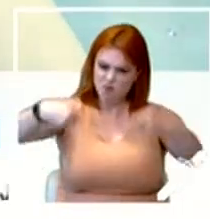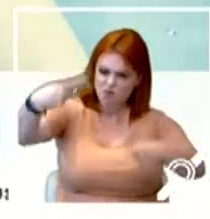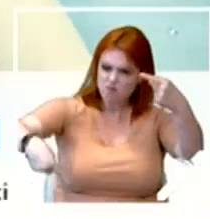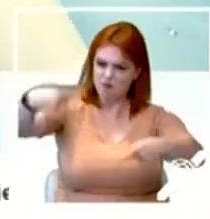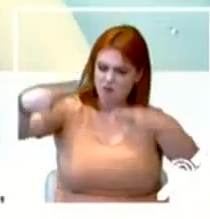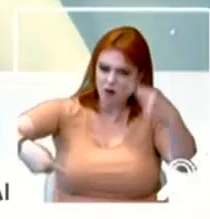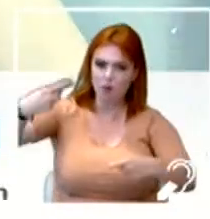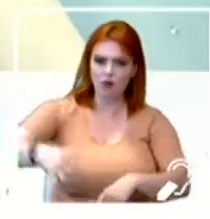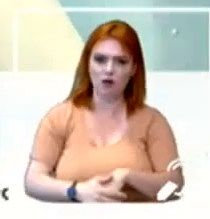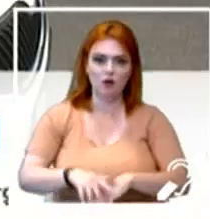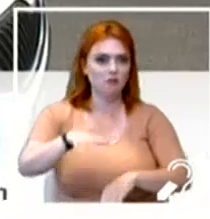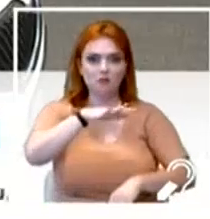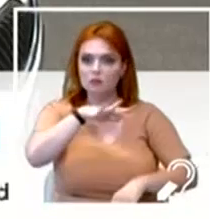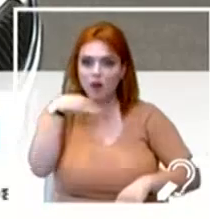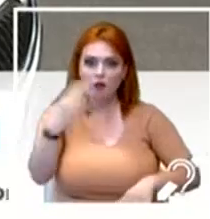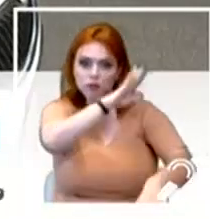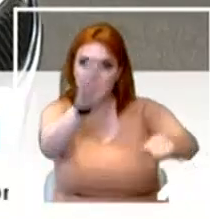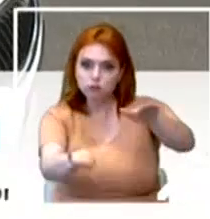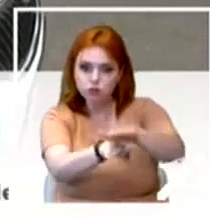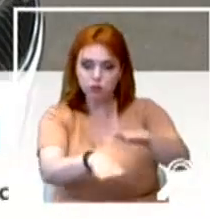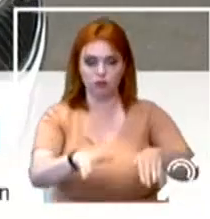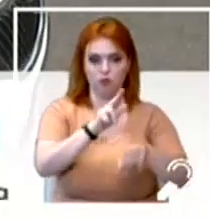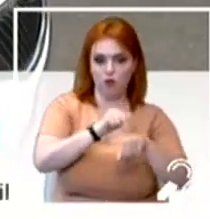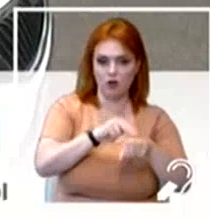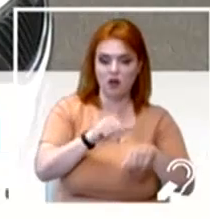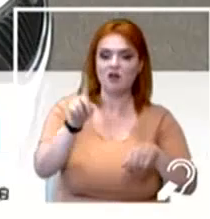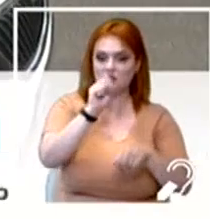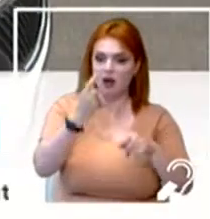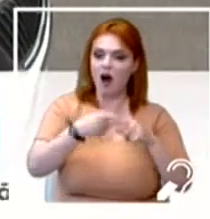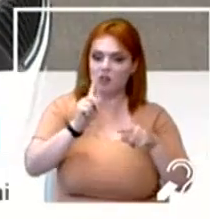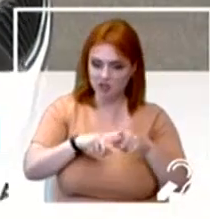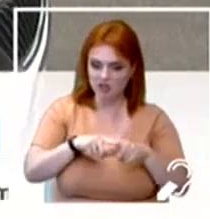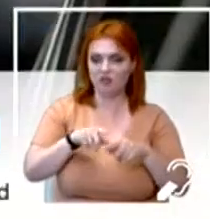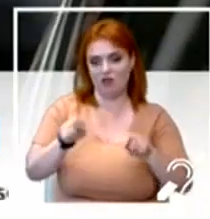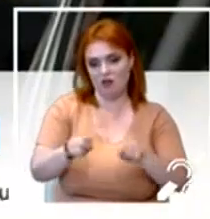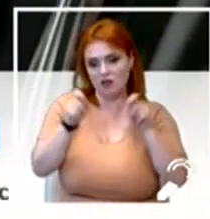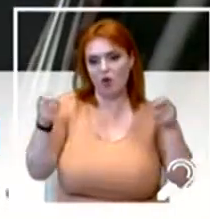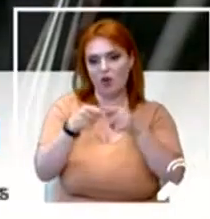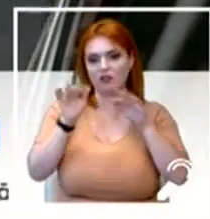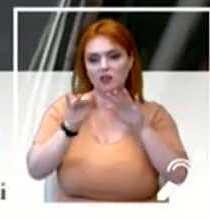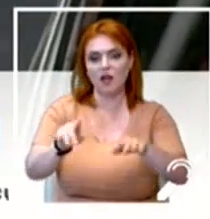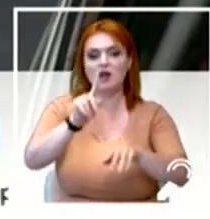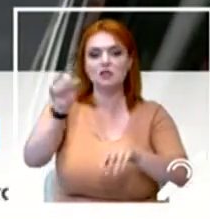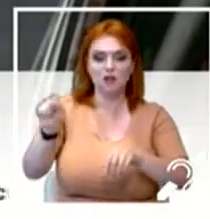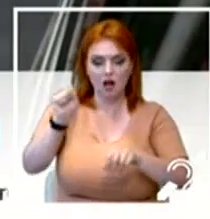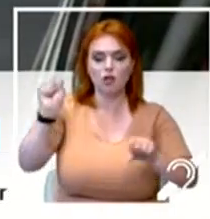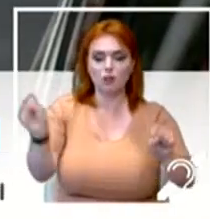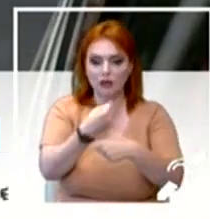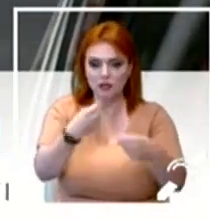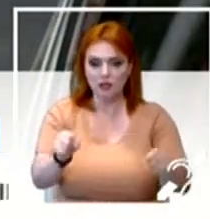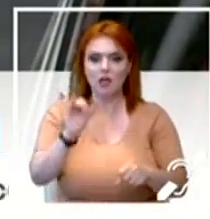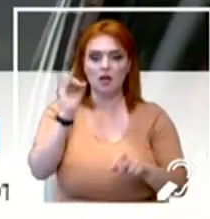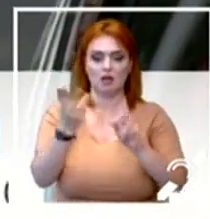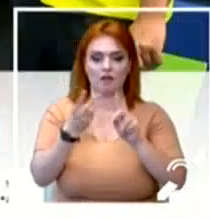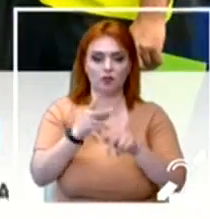legii, șoferul nu s-a conformat. Pentru asta s-a ales cu un dosar verbal pentru depășirea limitei de viteză, dar și pentru că a refuzat să